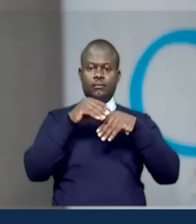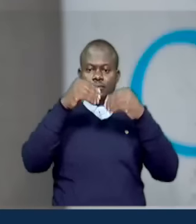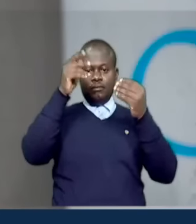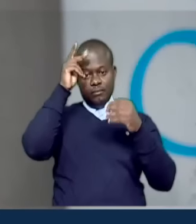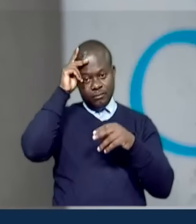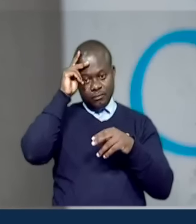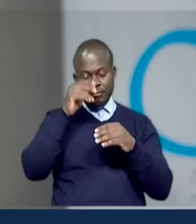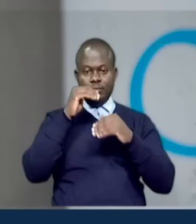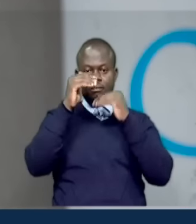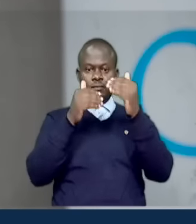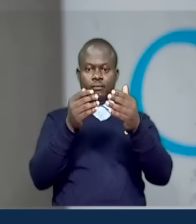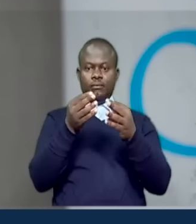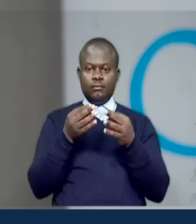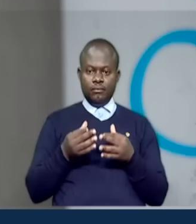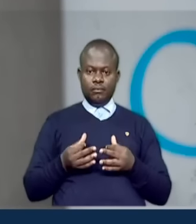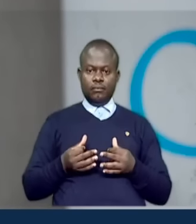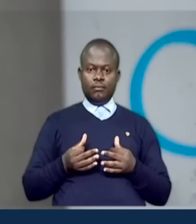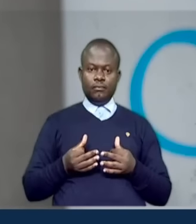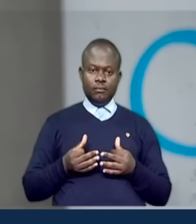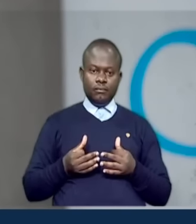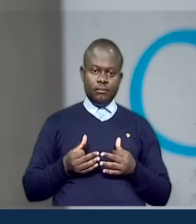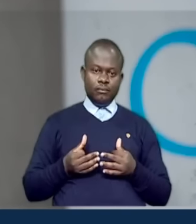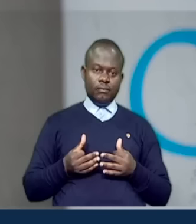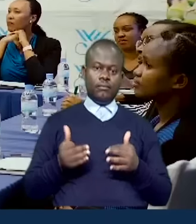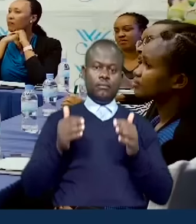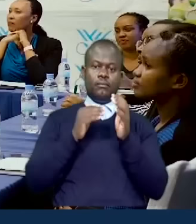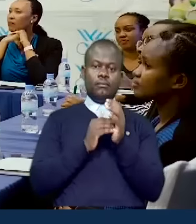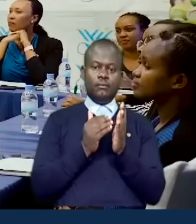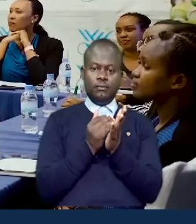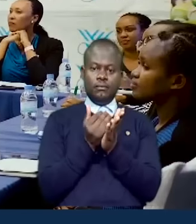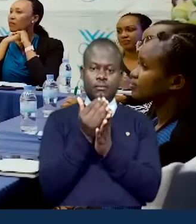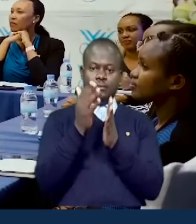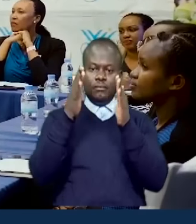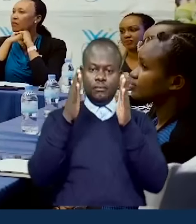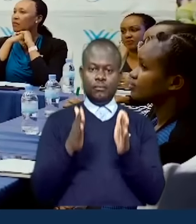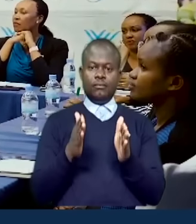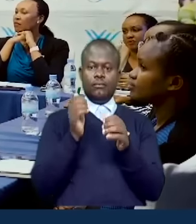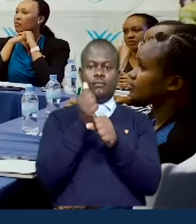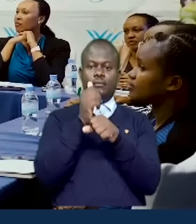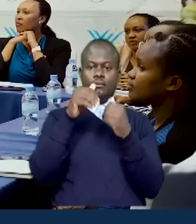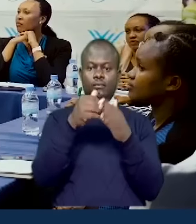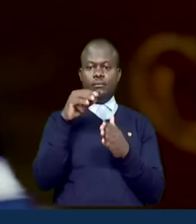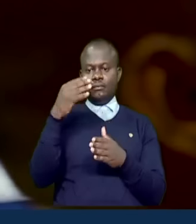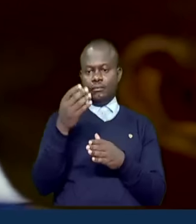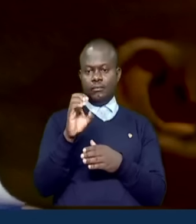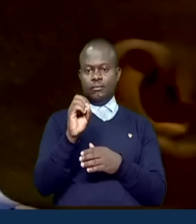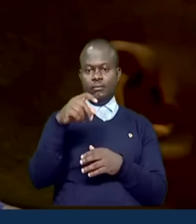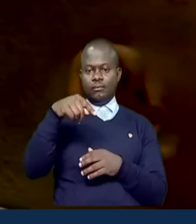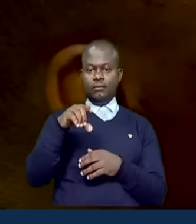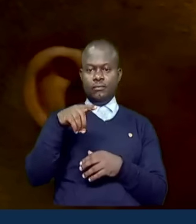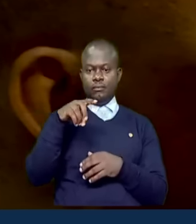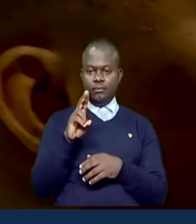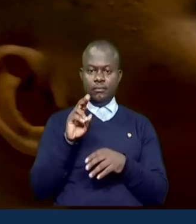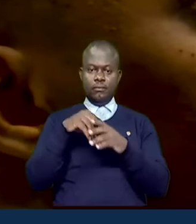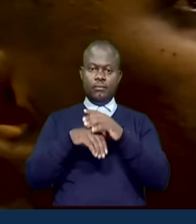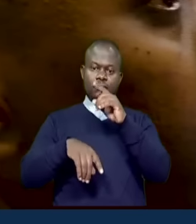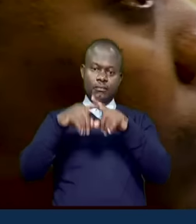rwego rw'imari, Chartered Institute for Securities and Investment, abakozi bane ba COPEDU batsindiye bourse